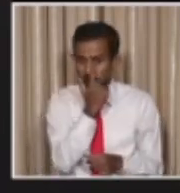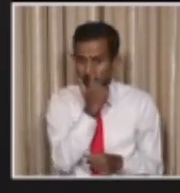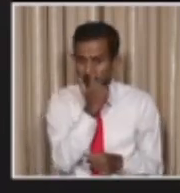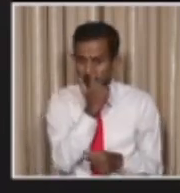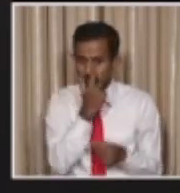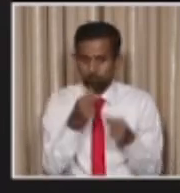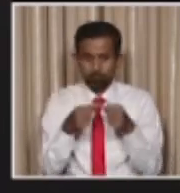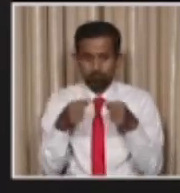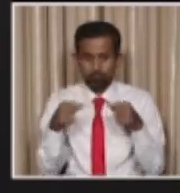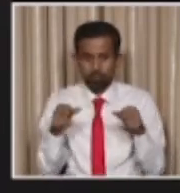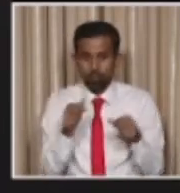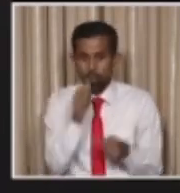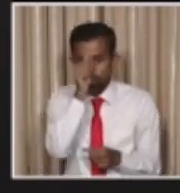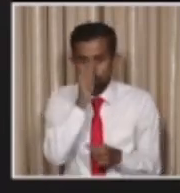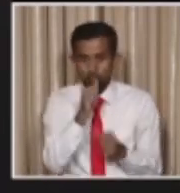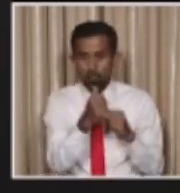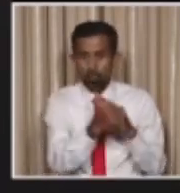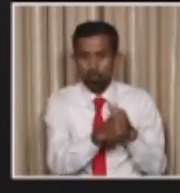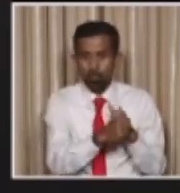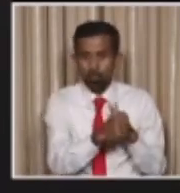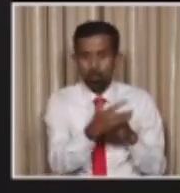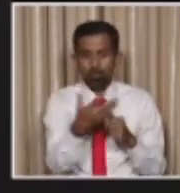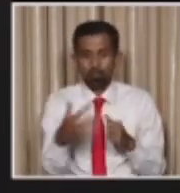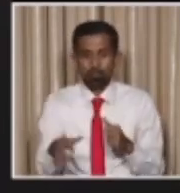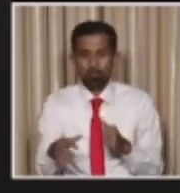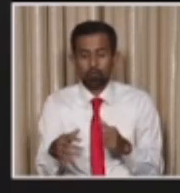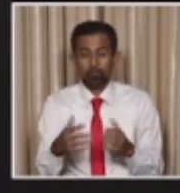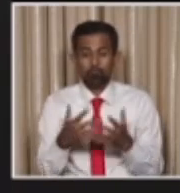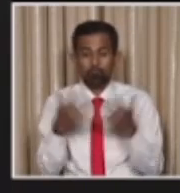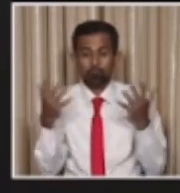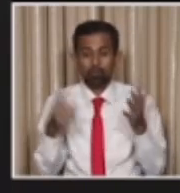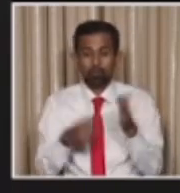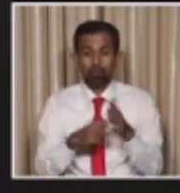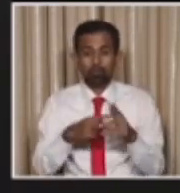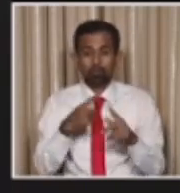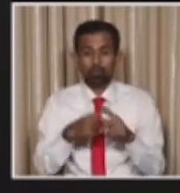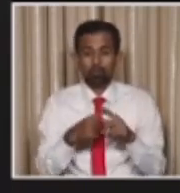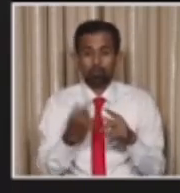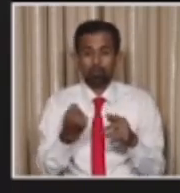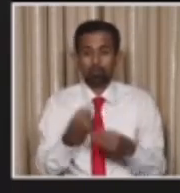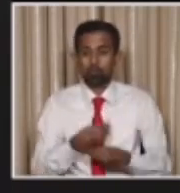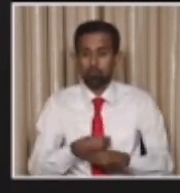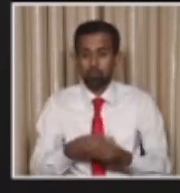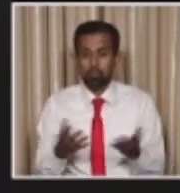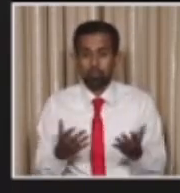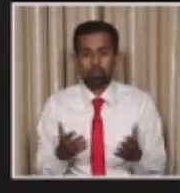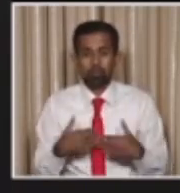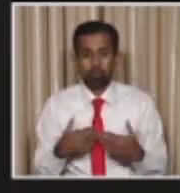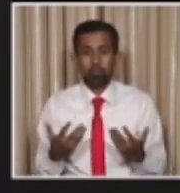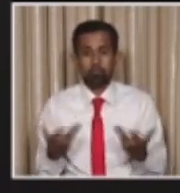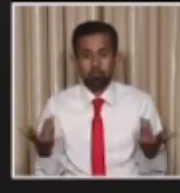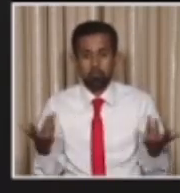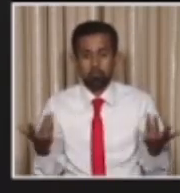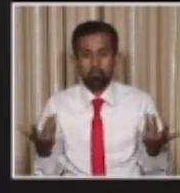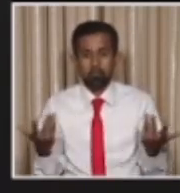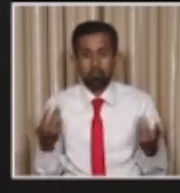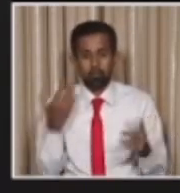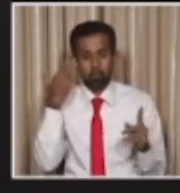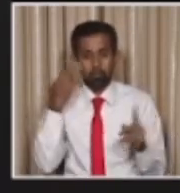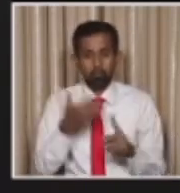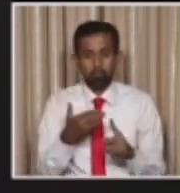එක හොරට අච්චු ගහලා විශාල බදු ප්‍රමාණයක් අපිට අහිමි වෙලා තියෙනවා. තාම බැරි වුණා මේක